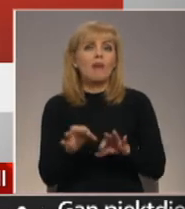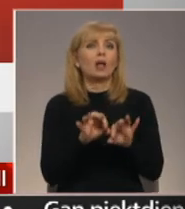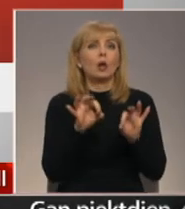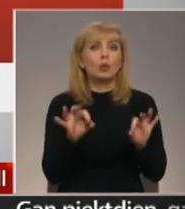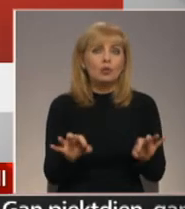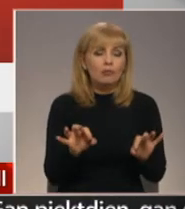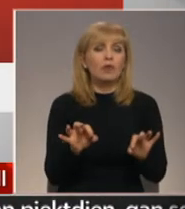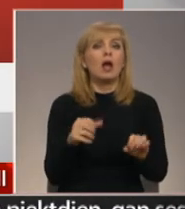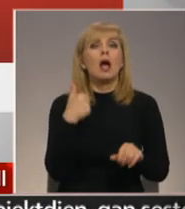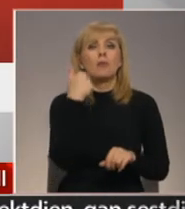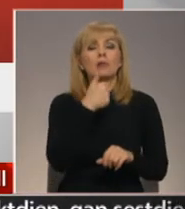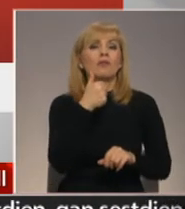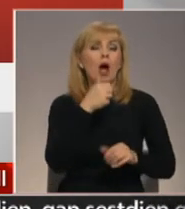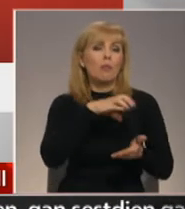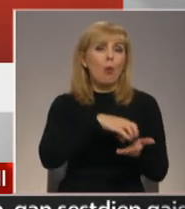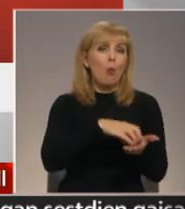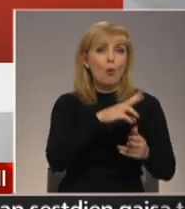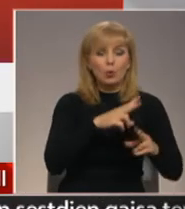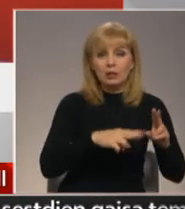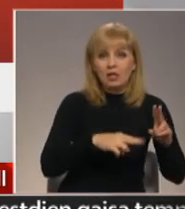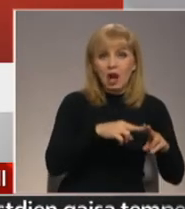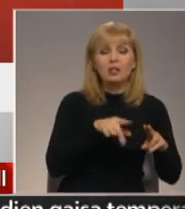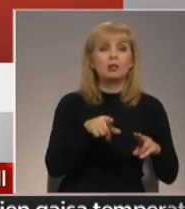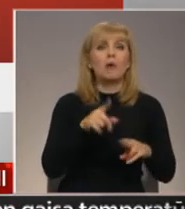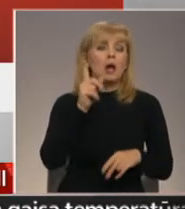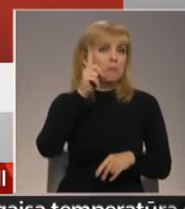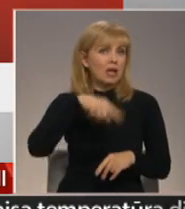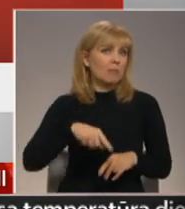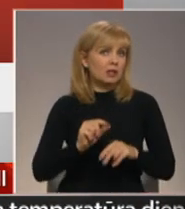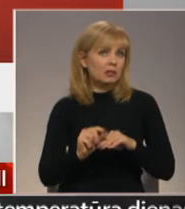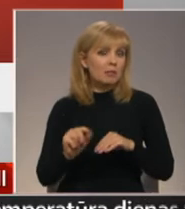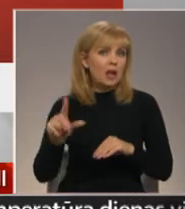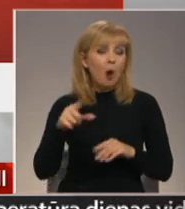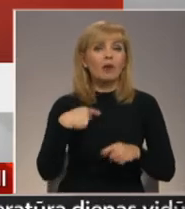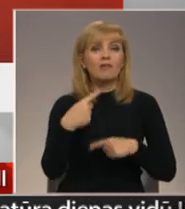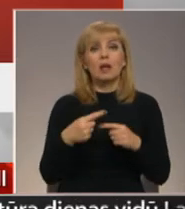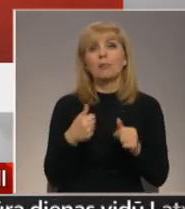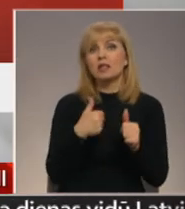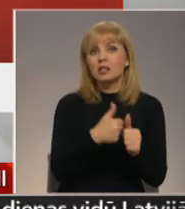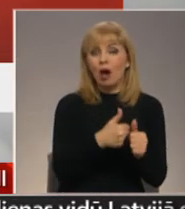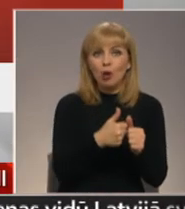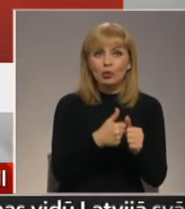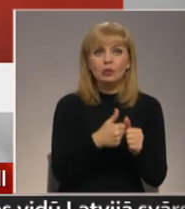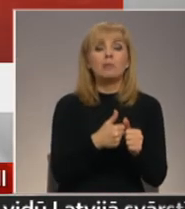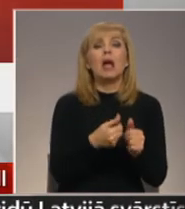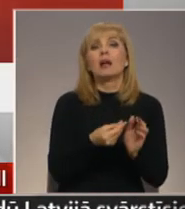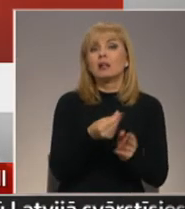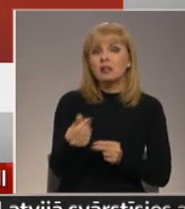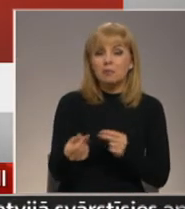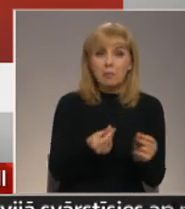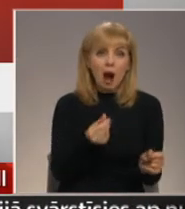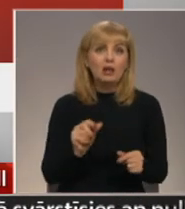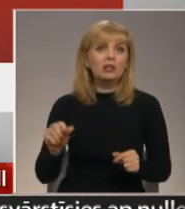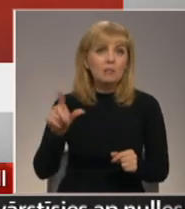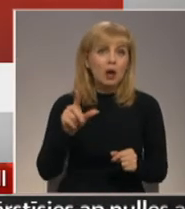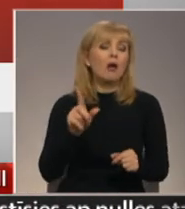privātu objektu būvniecību. Tas ir izsaucis ievērojumu pieprasījumu pieaugumu, kam vienmēr seko arī izmaksu pieaugums neapšaubām dēļ